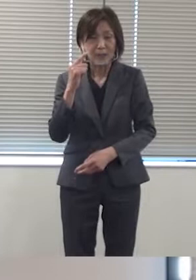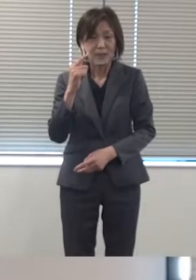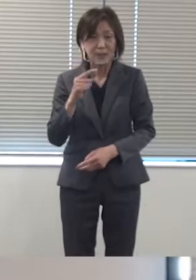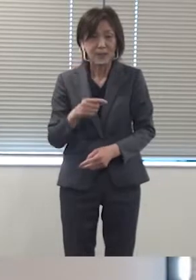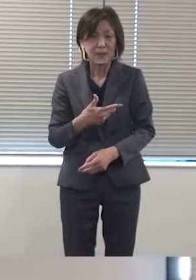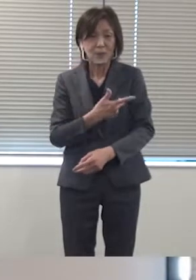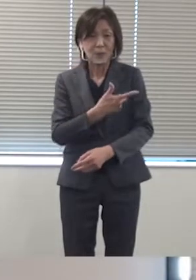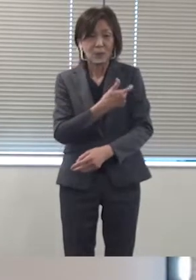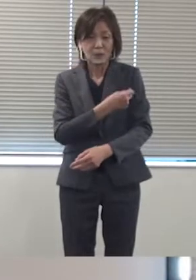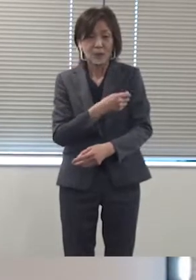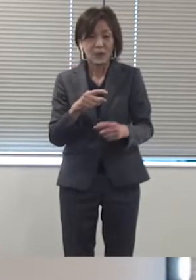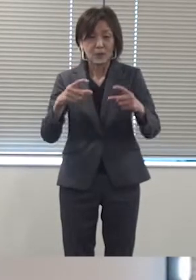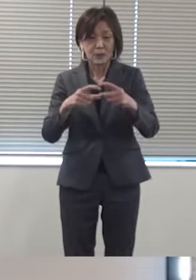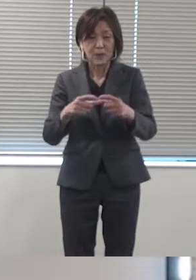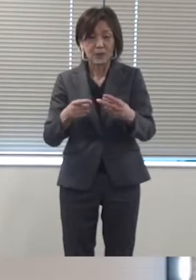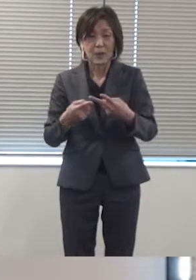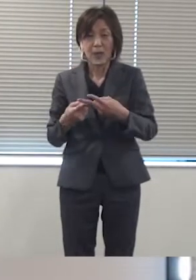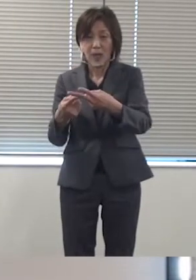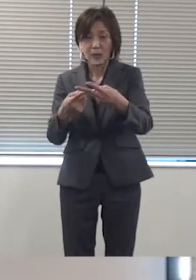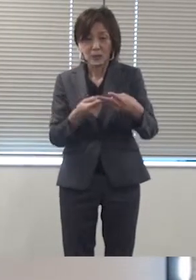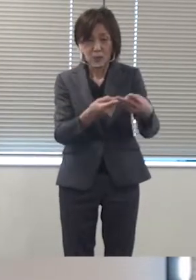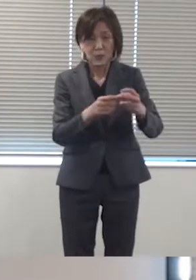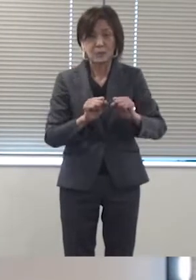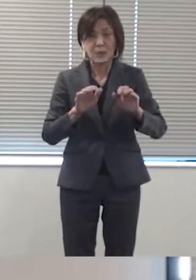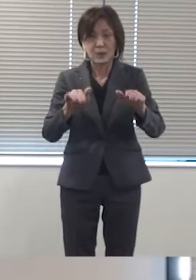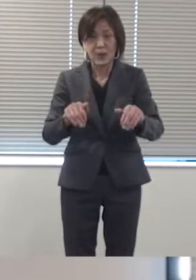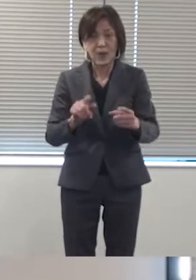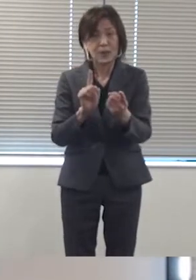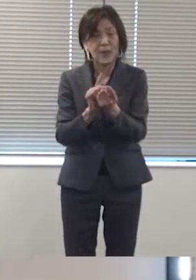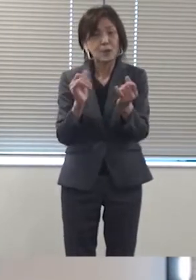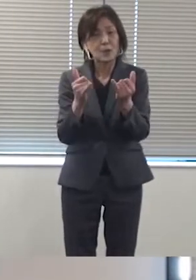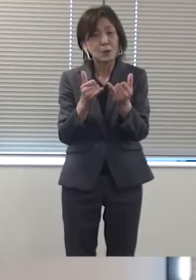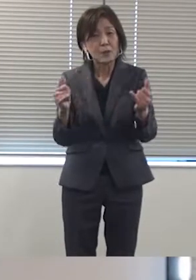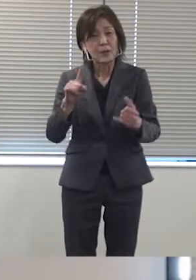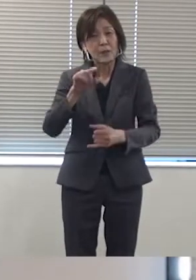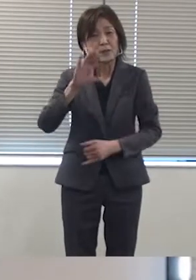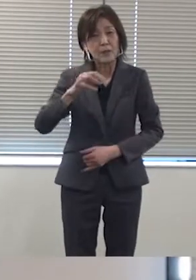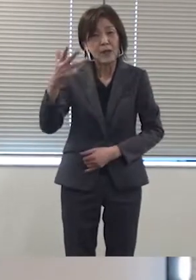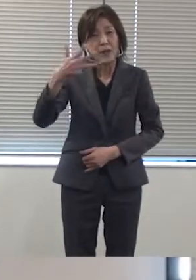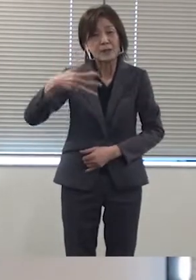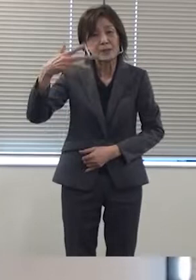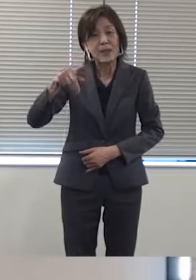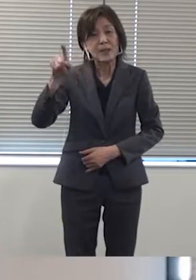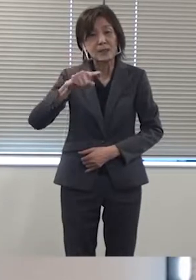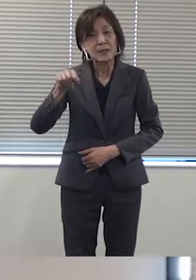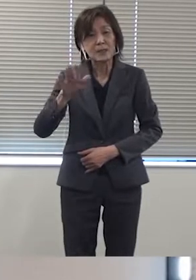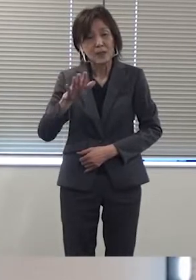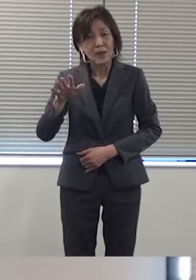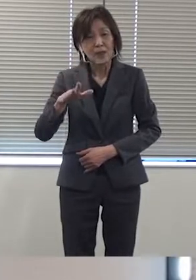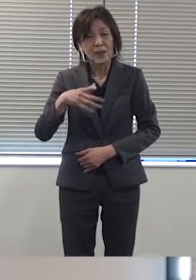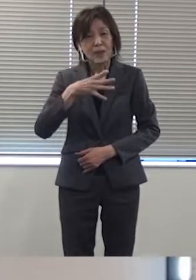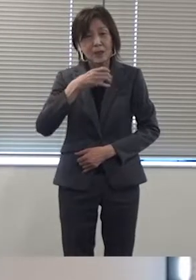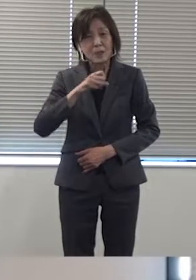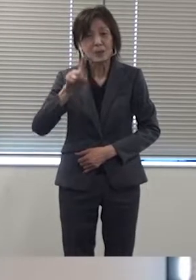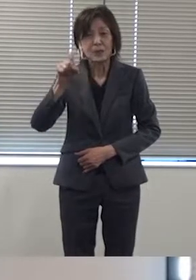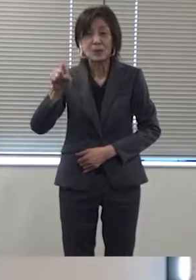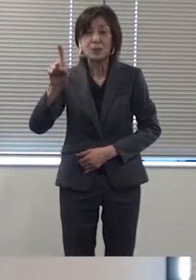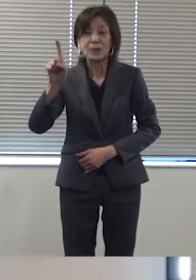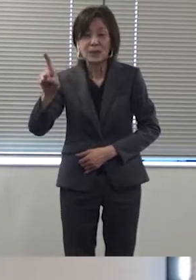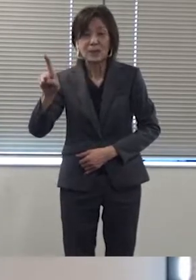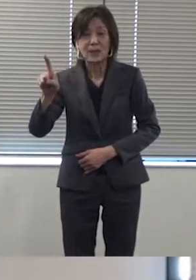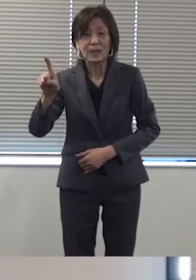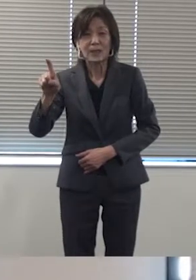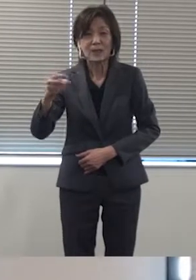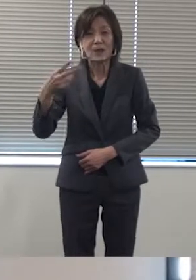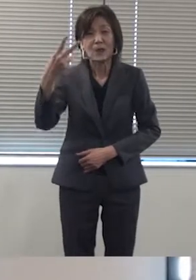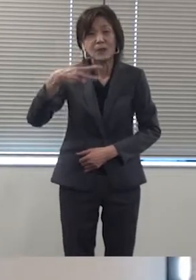ました。対象者は全体で1万8000人おられますので、まず年齢が一番上の11歳の方、2800人